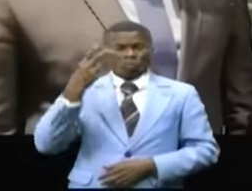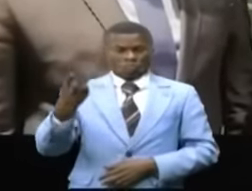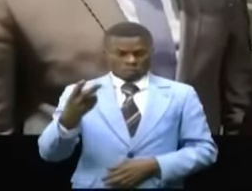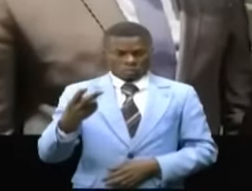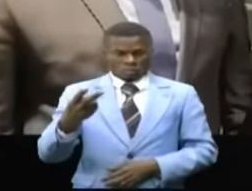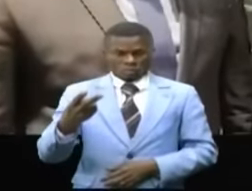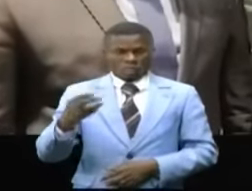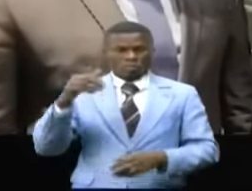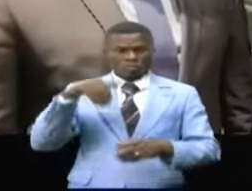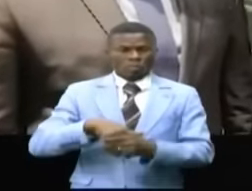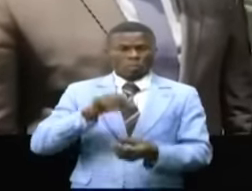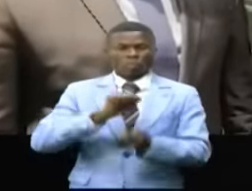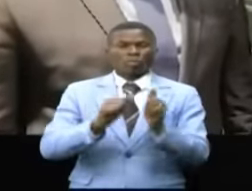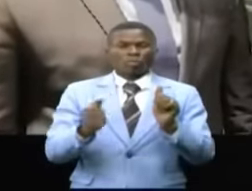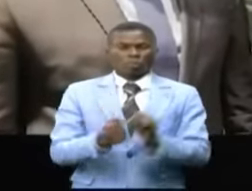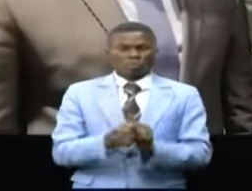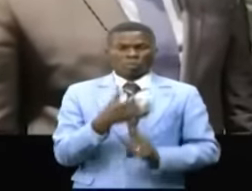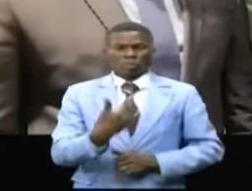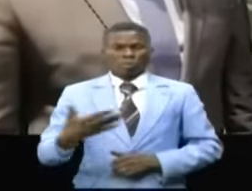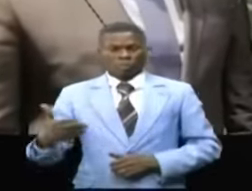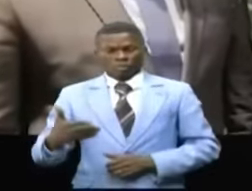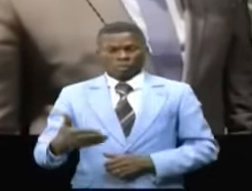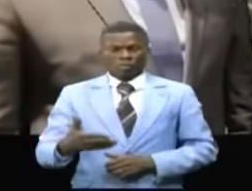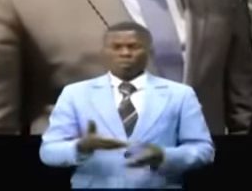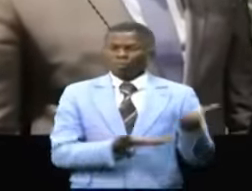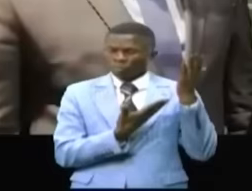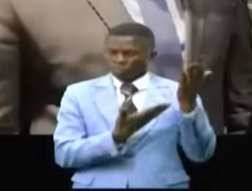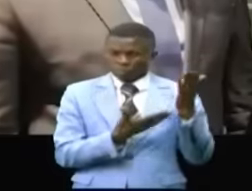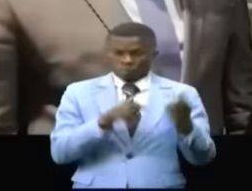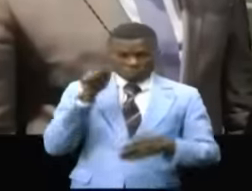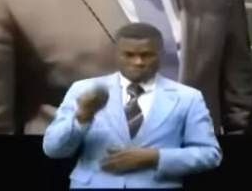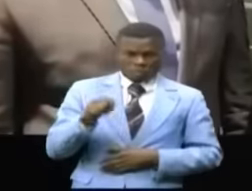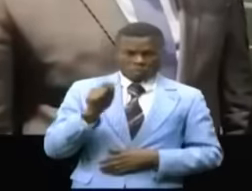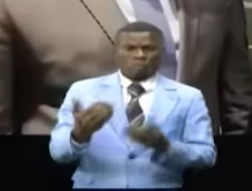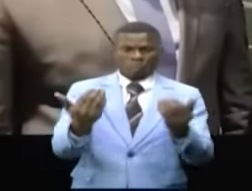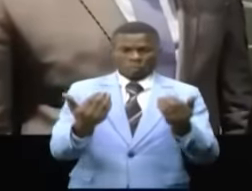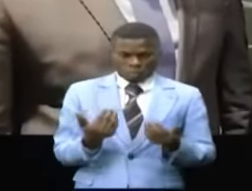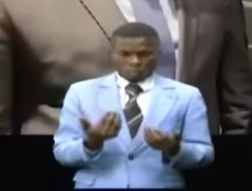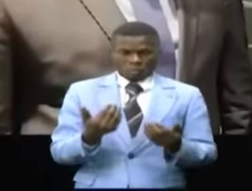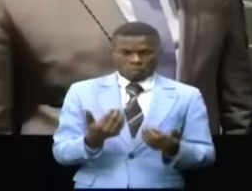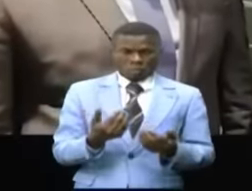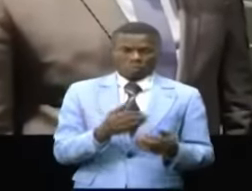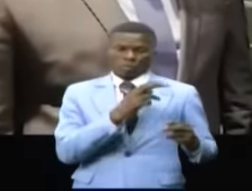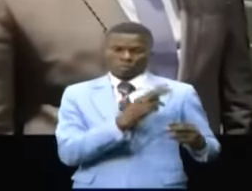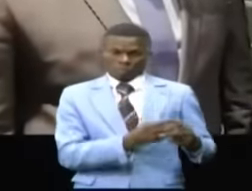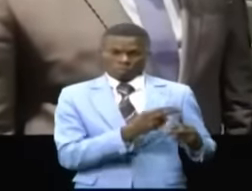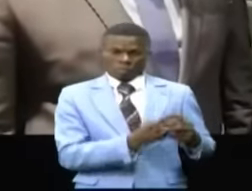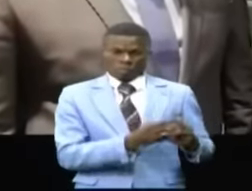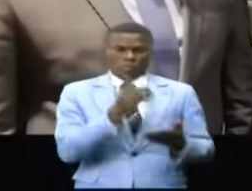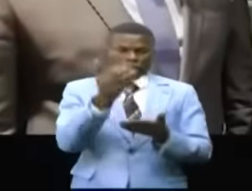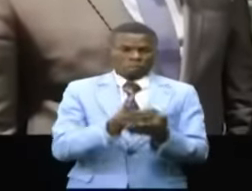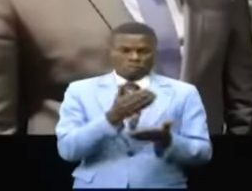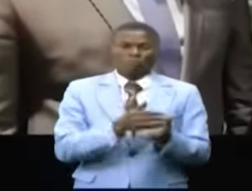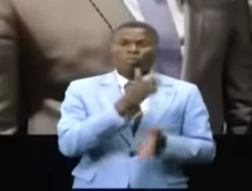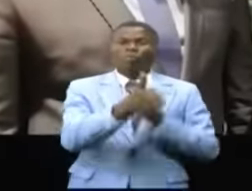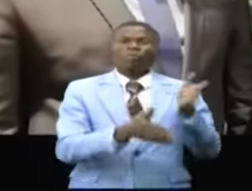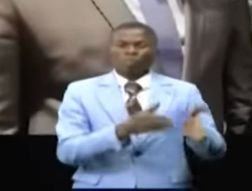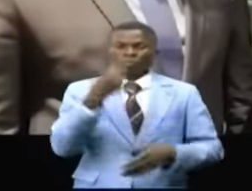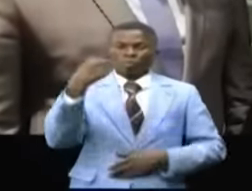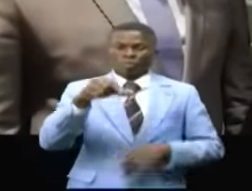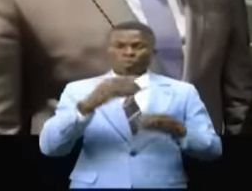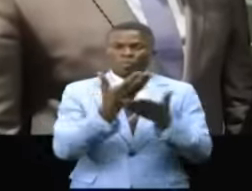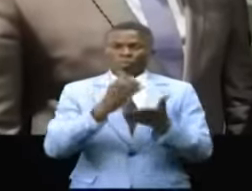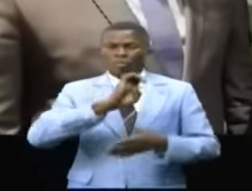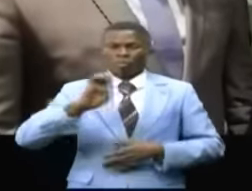même en ce qui concerne les matières critiques, il y a là une volonté de vouloir garder cette exploitation illicite de ces minéraux à